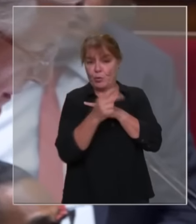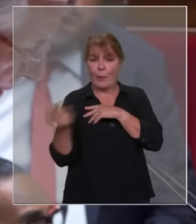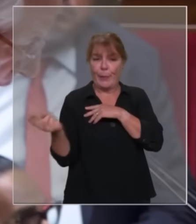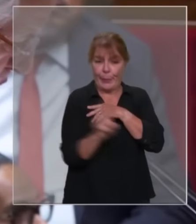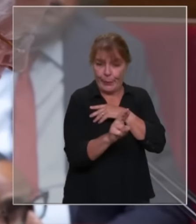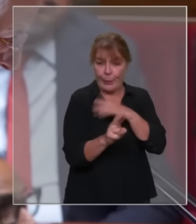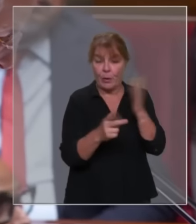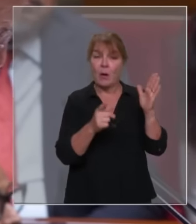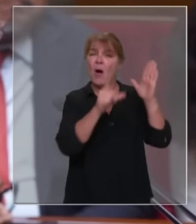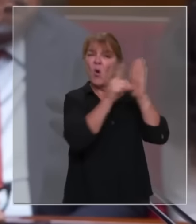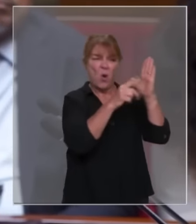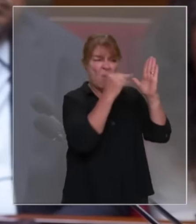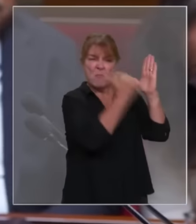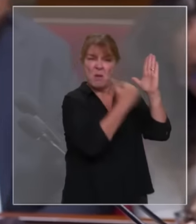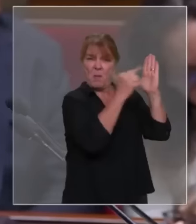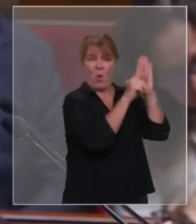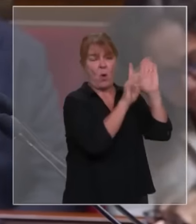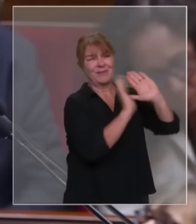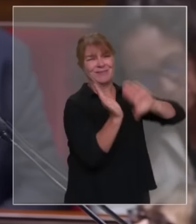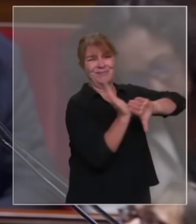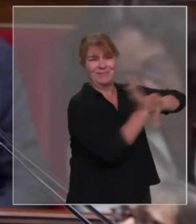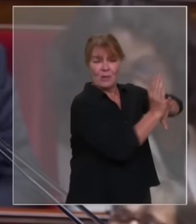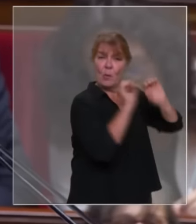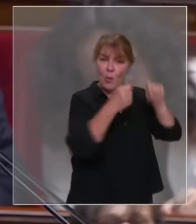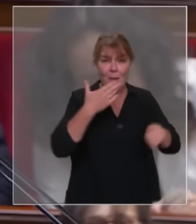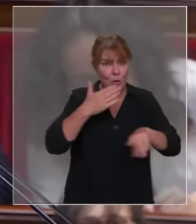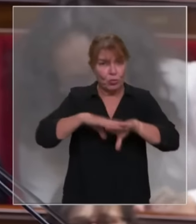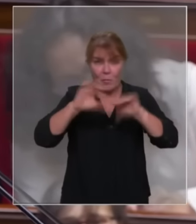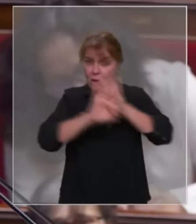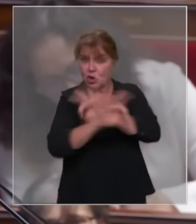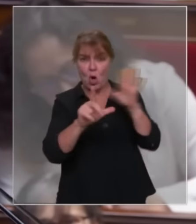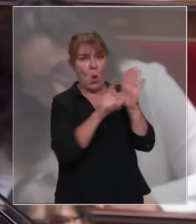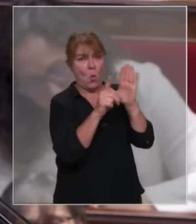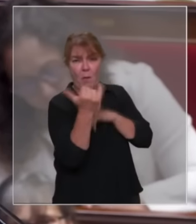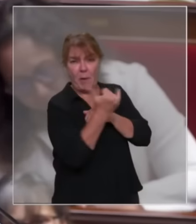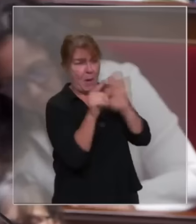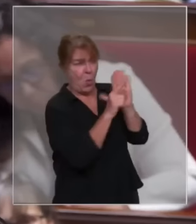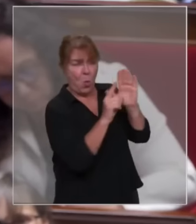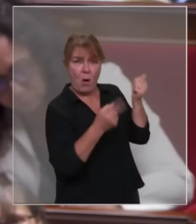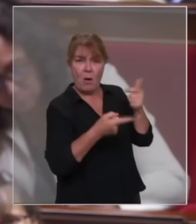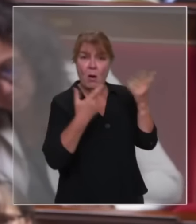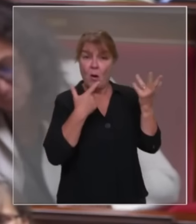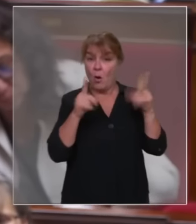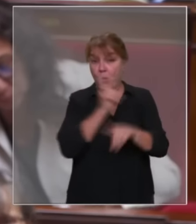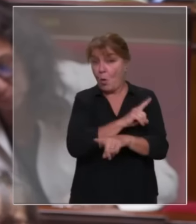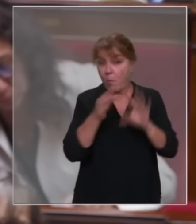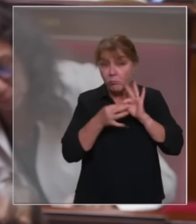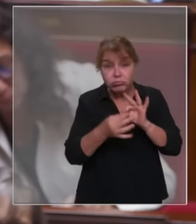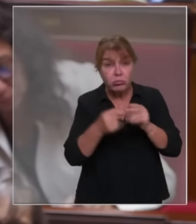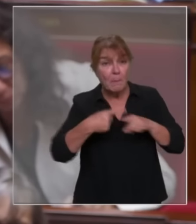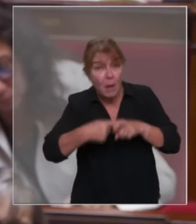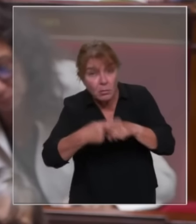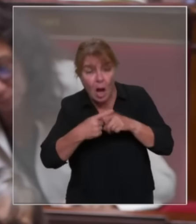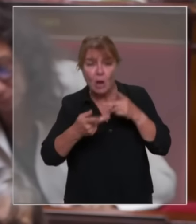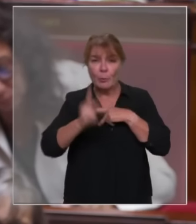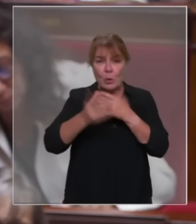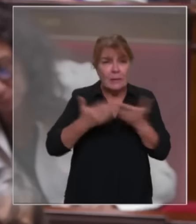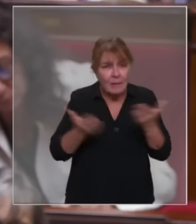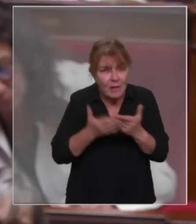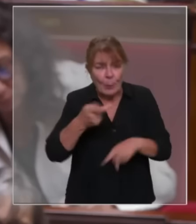ne passent pas par la loi. Bien des améliorations peuvent être mises en place par des mesures de mutualisation, de